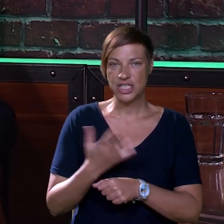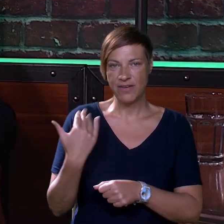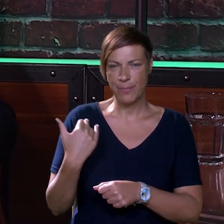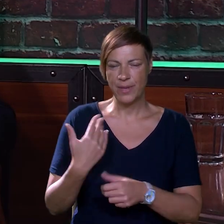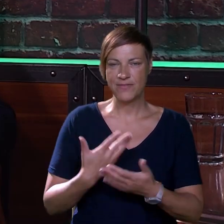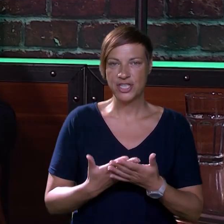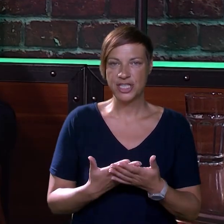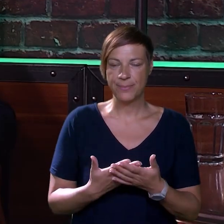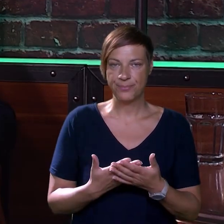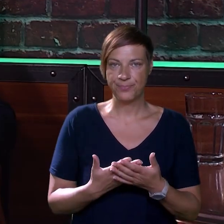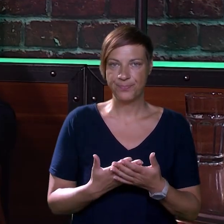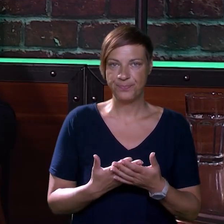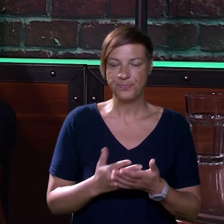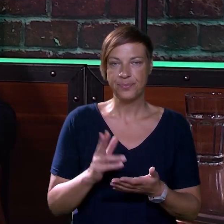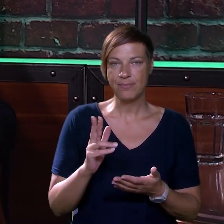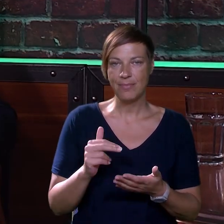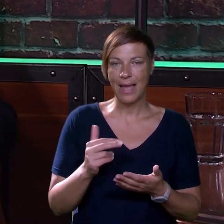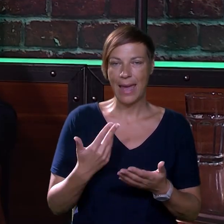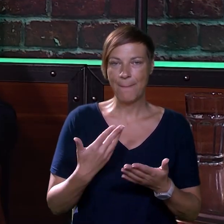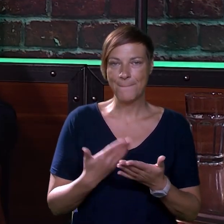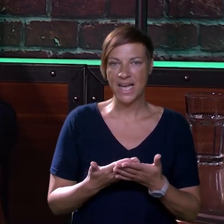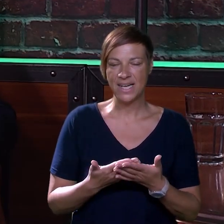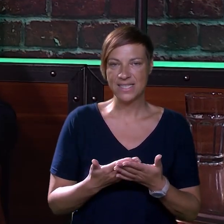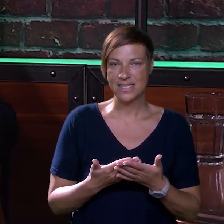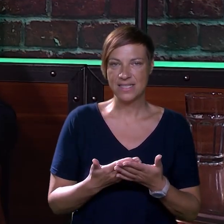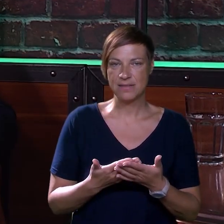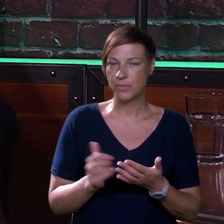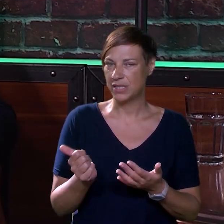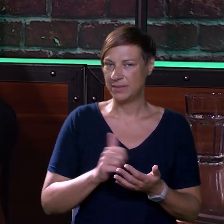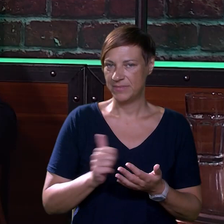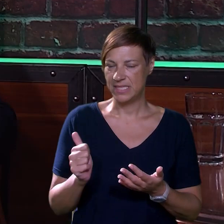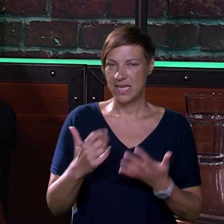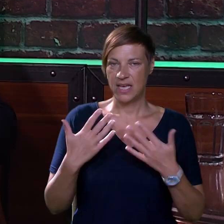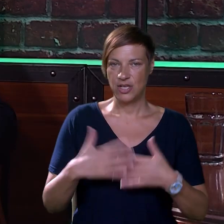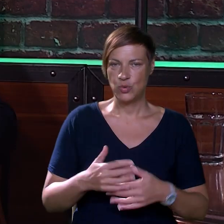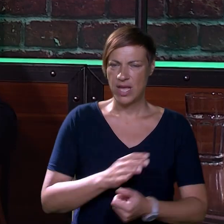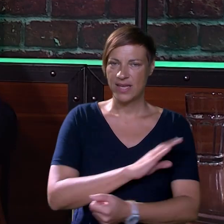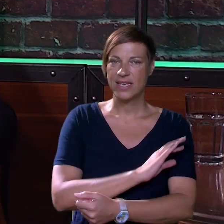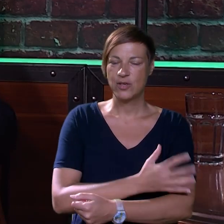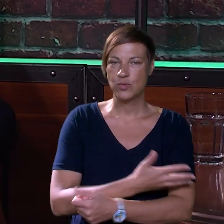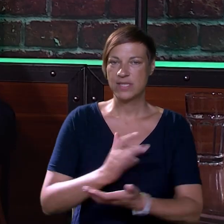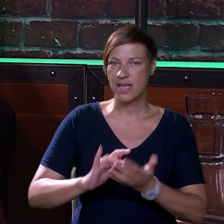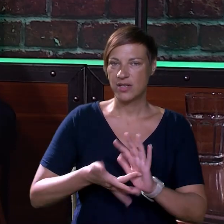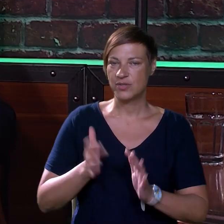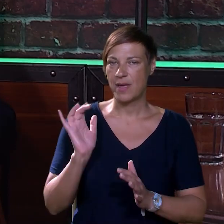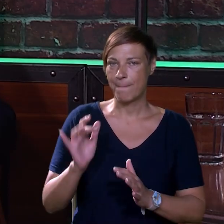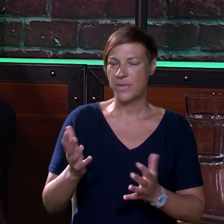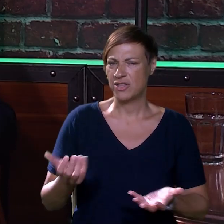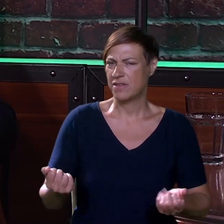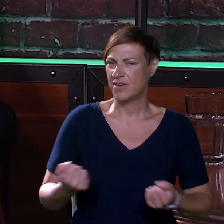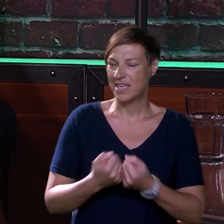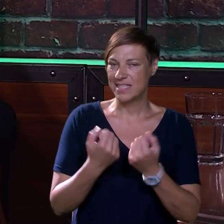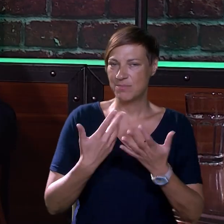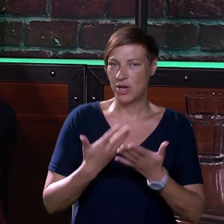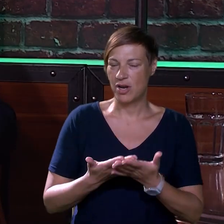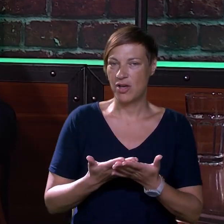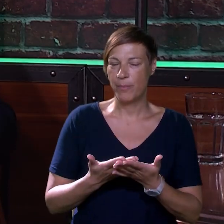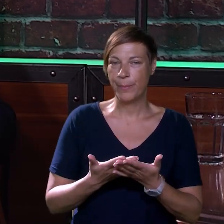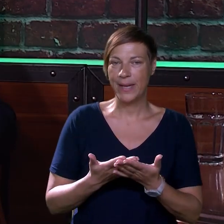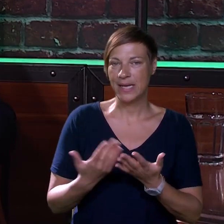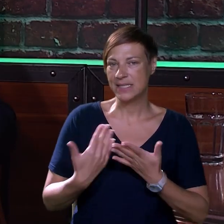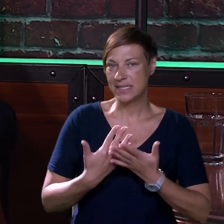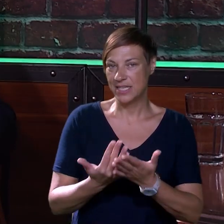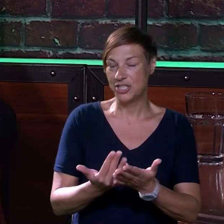bivše. Imali smo sjajnu tehniku, snagu, sve protivnike smo lomili sa par